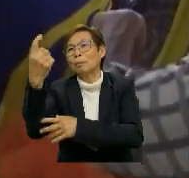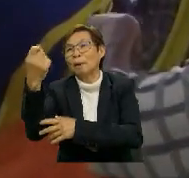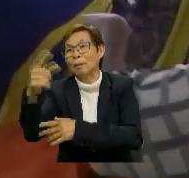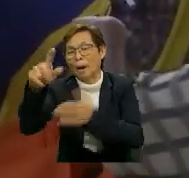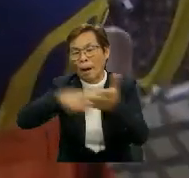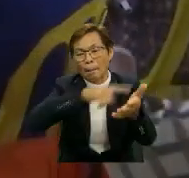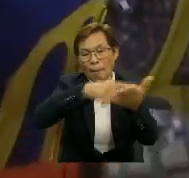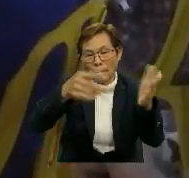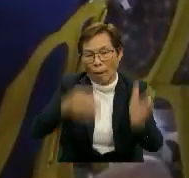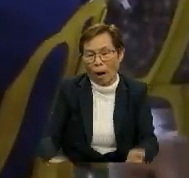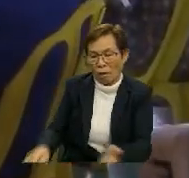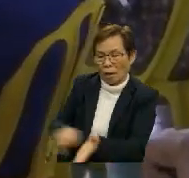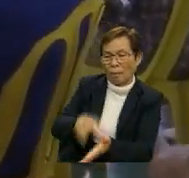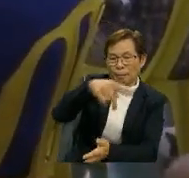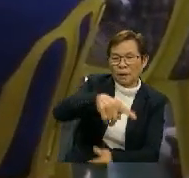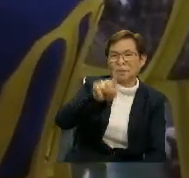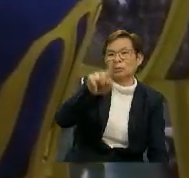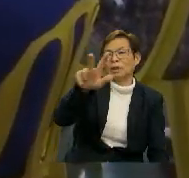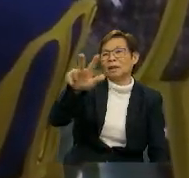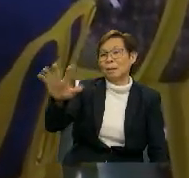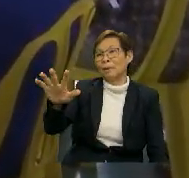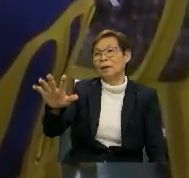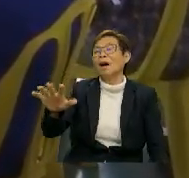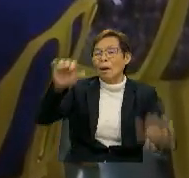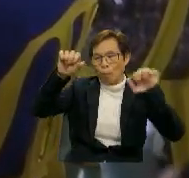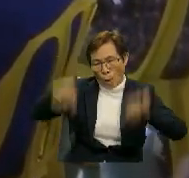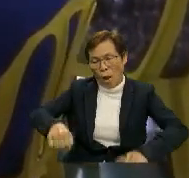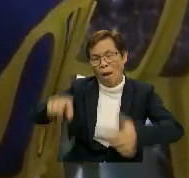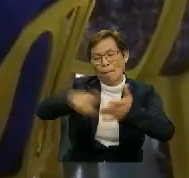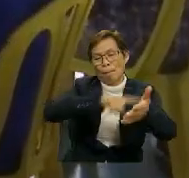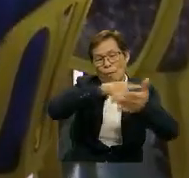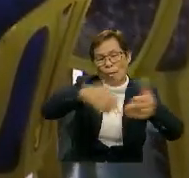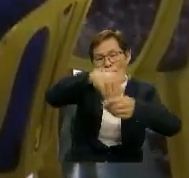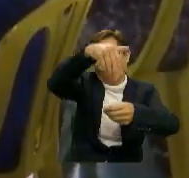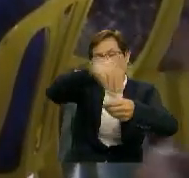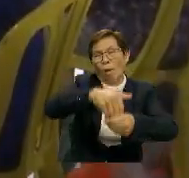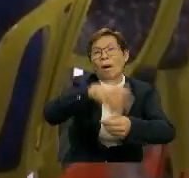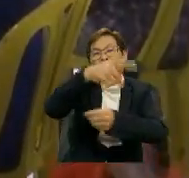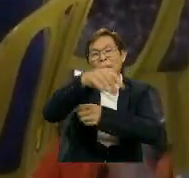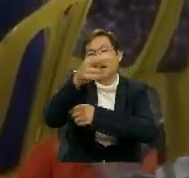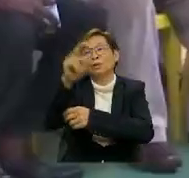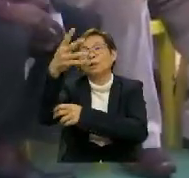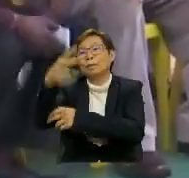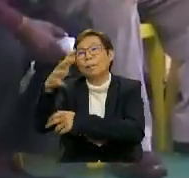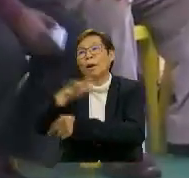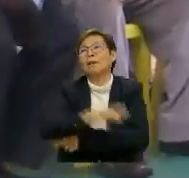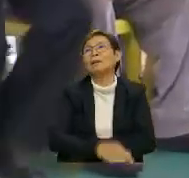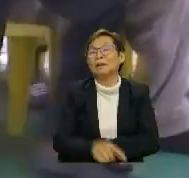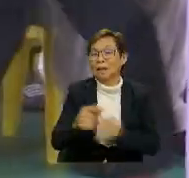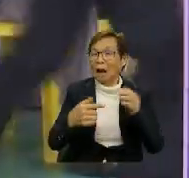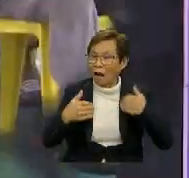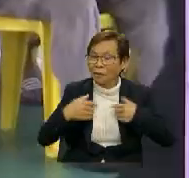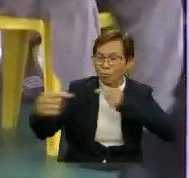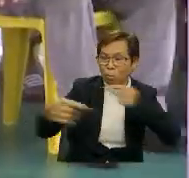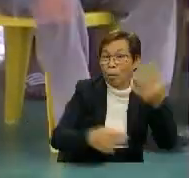93,311 pemilih berdaftar di P135 Alor Gajah layak mengundi pada PRU15 kali ini. Dan P135 Alor Gajah